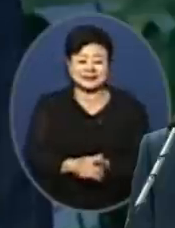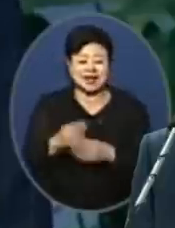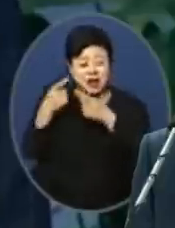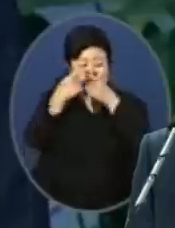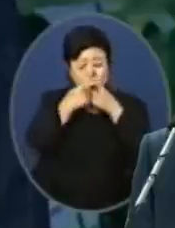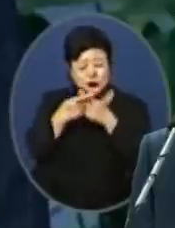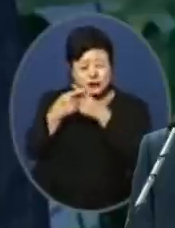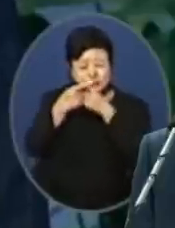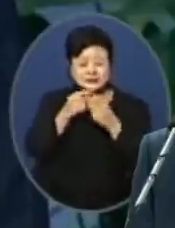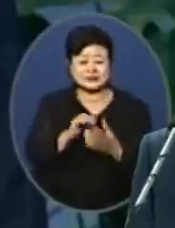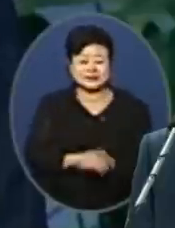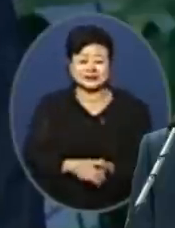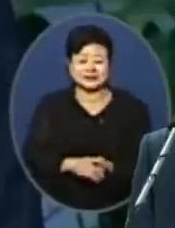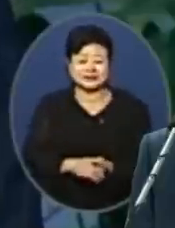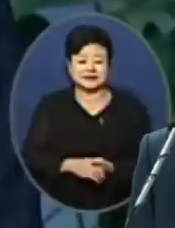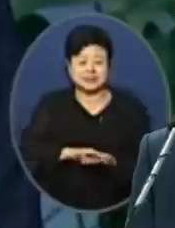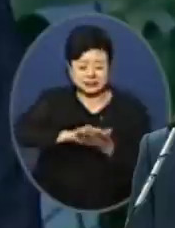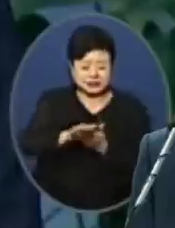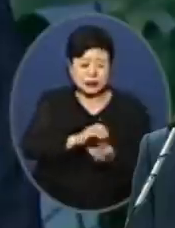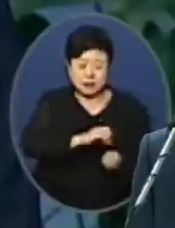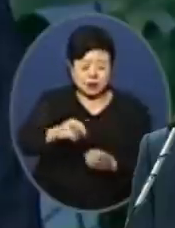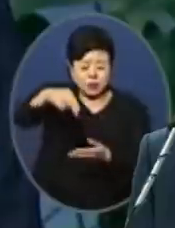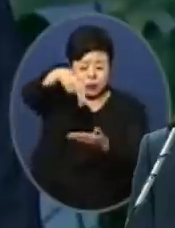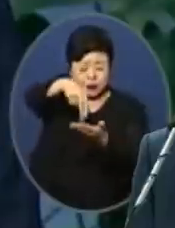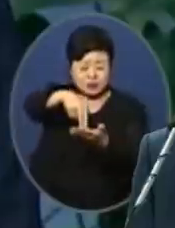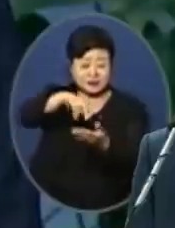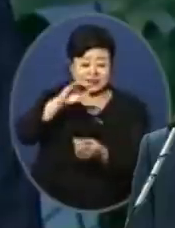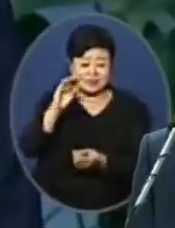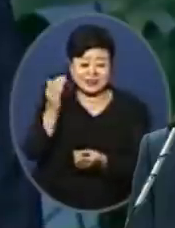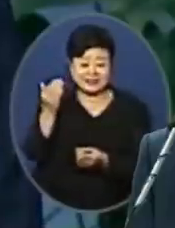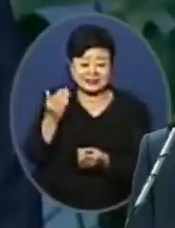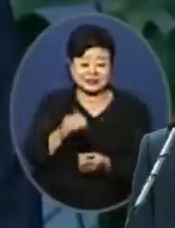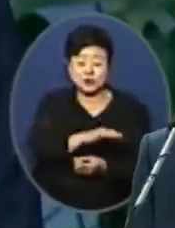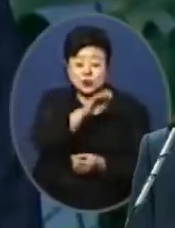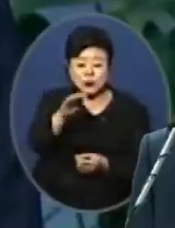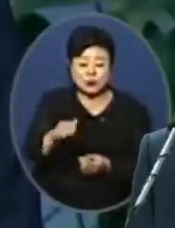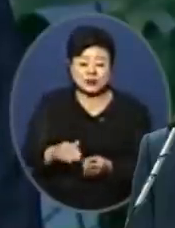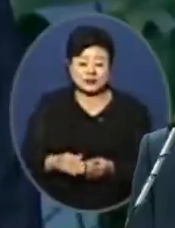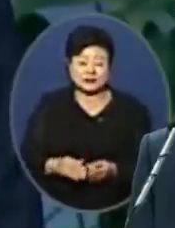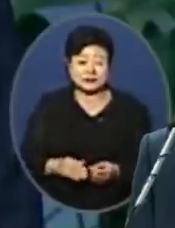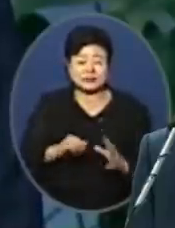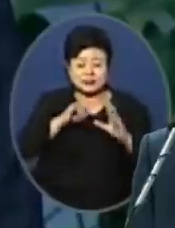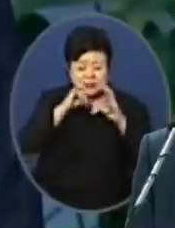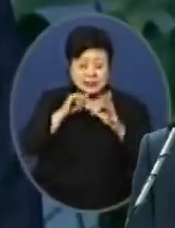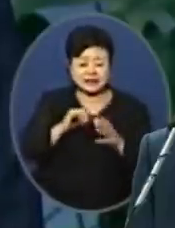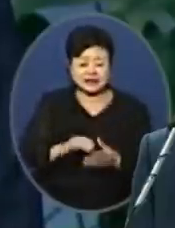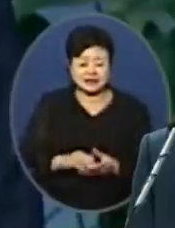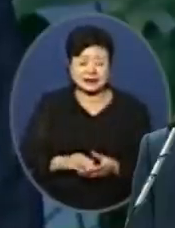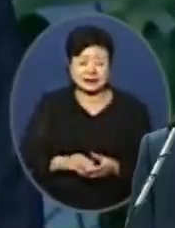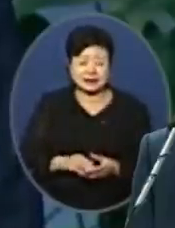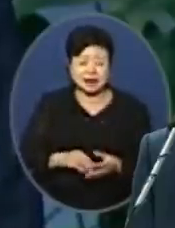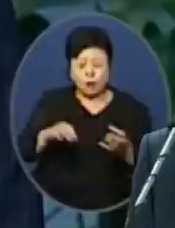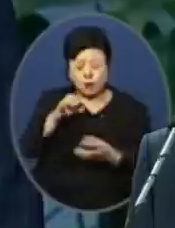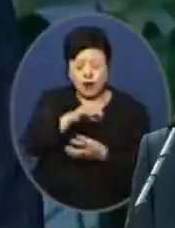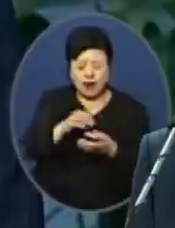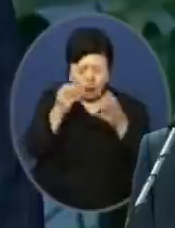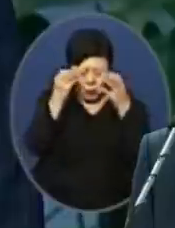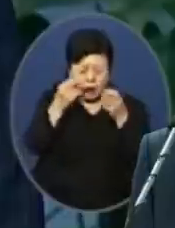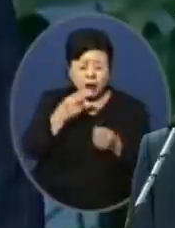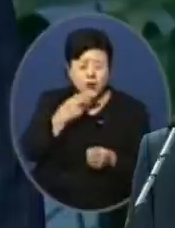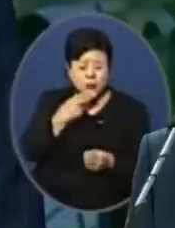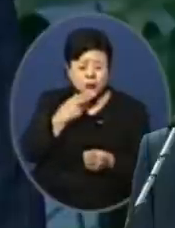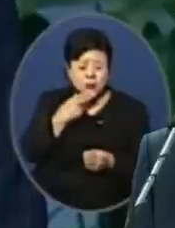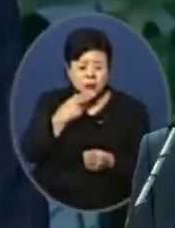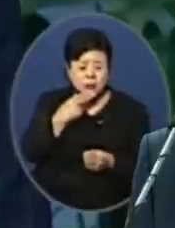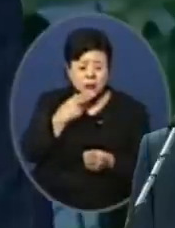허물을 짓밟고 일어날 수 있는 것입니다. 우리의 인생에 전혀 환난과 고난이 없는